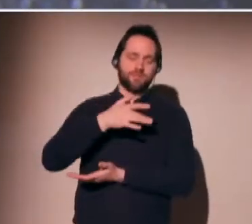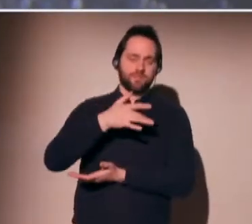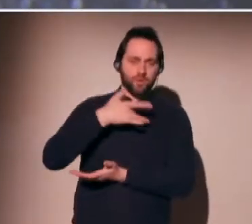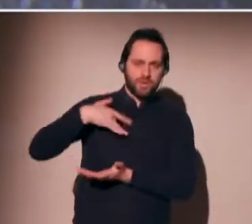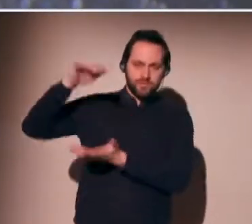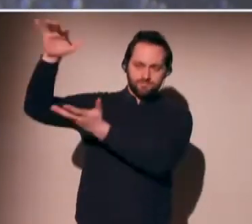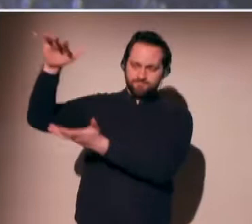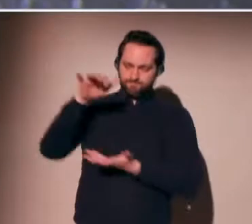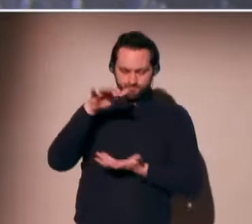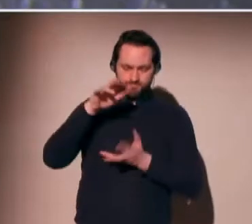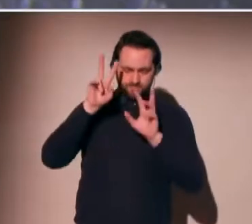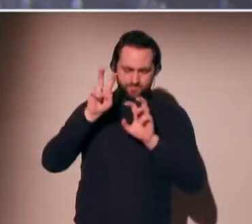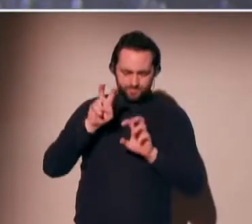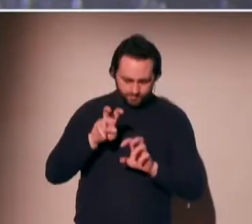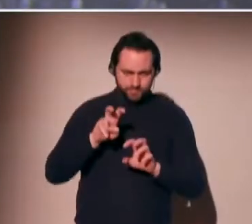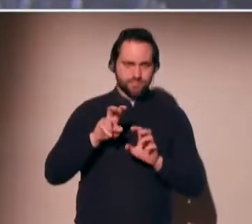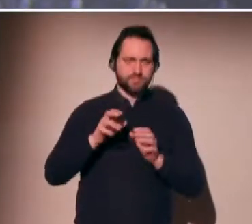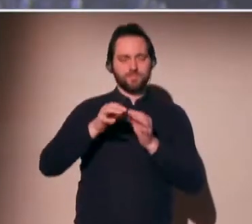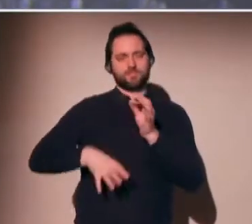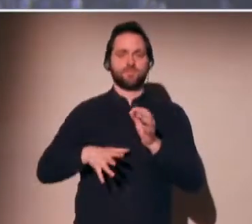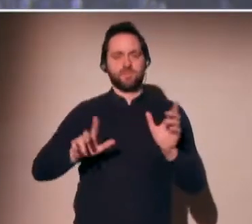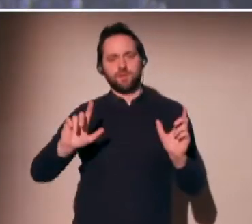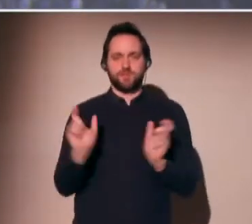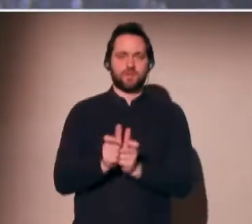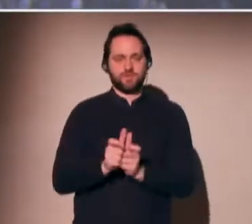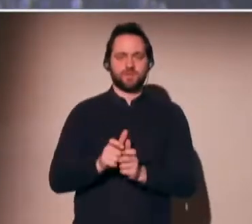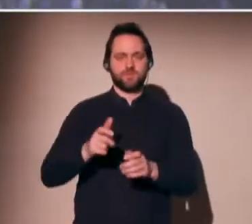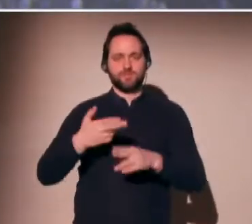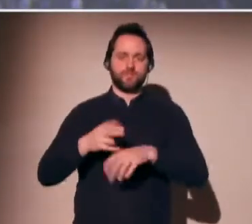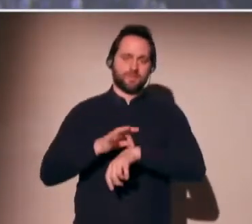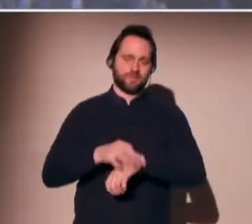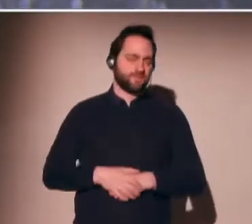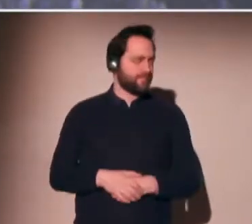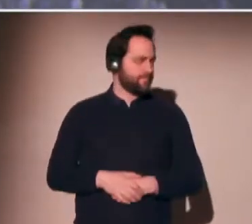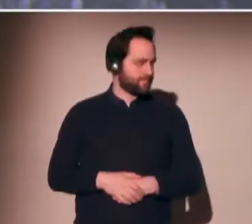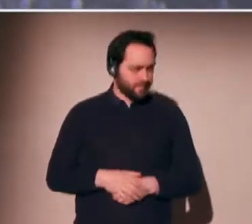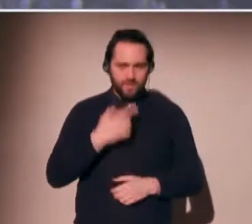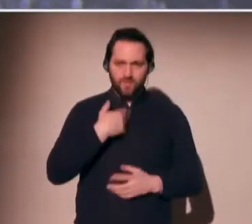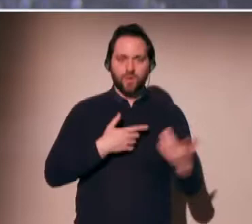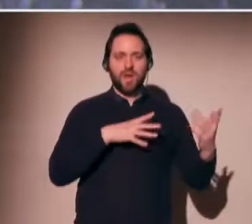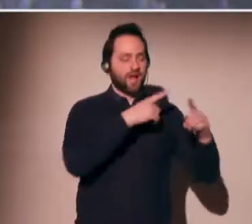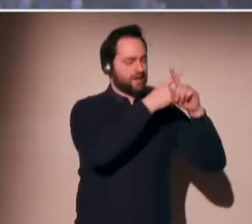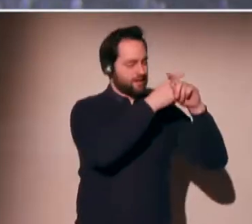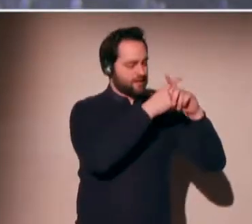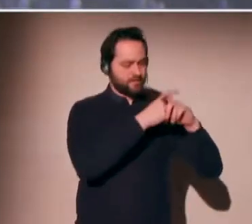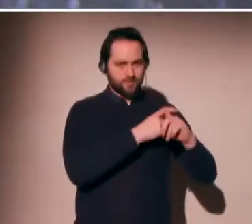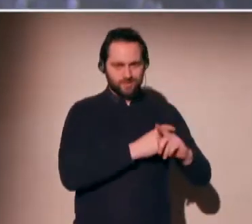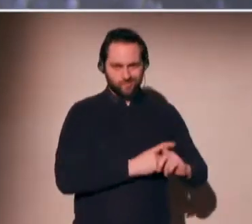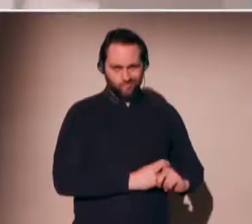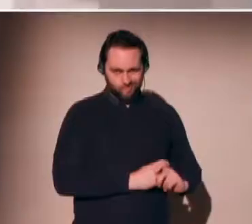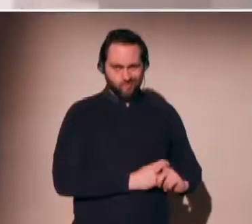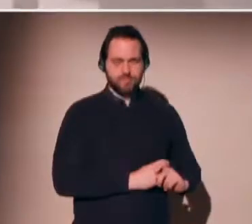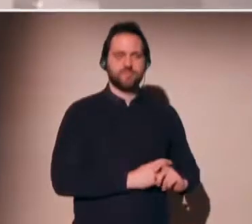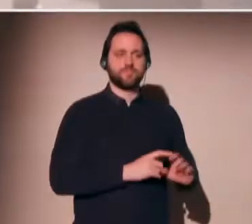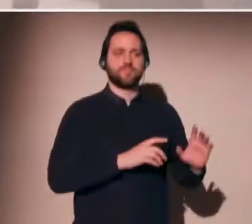fonctionne? L'idée, c'est que vous avez un algorithme, c'est-à-dire une séquence d'instructions, qui a une particularité, c'est qu'il inclut